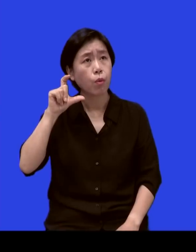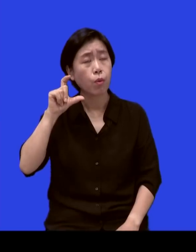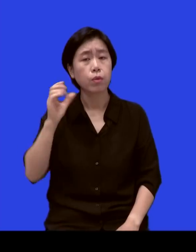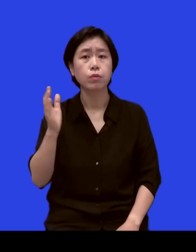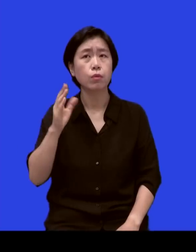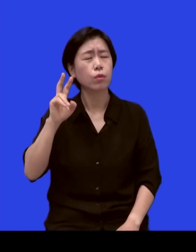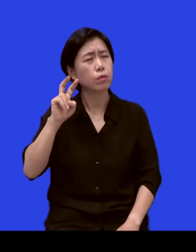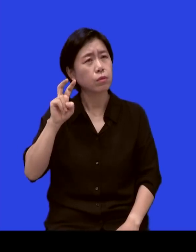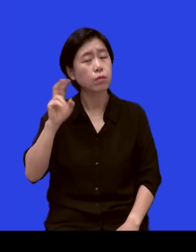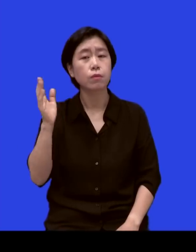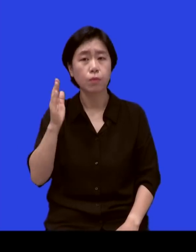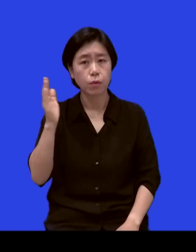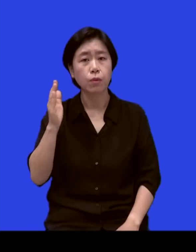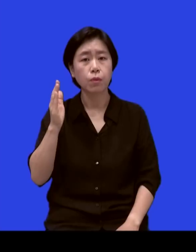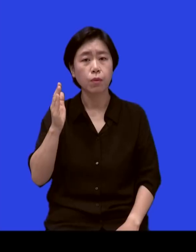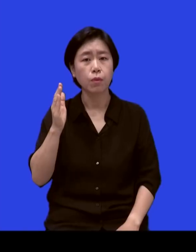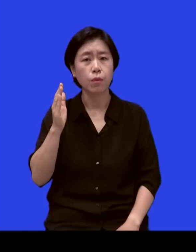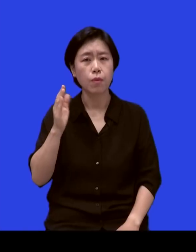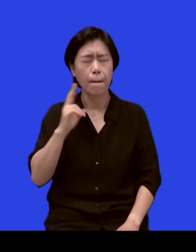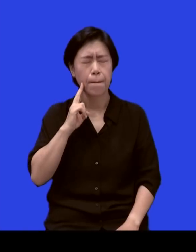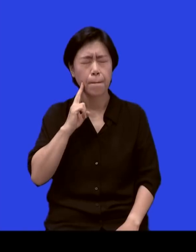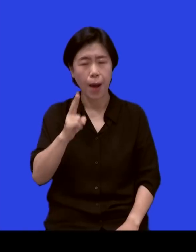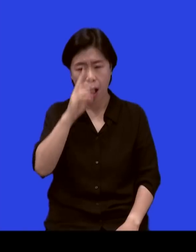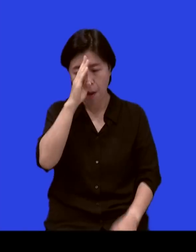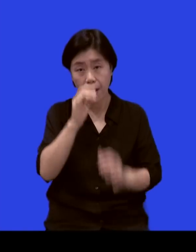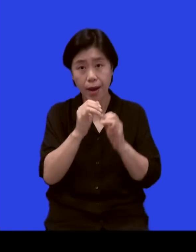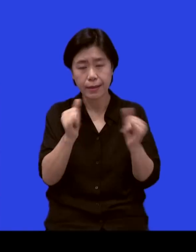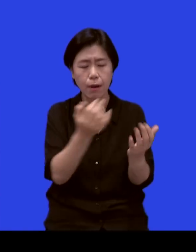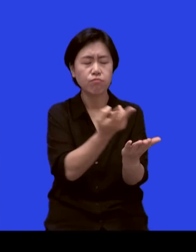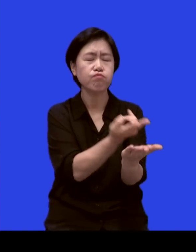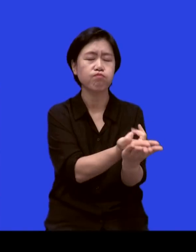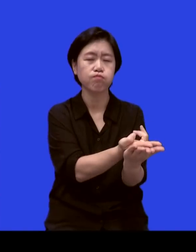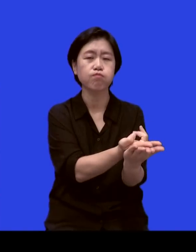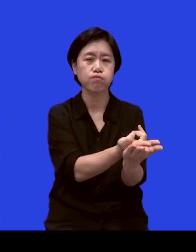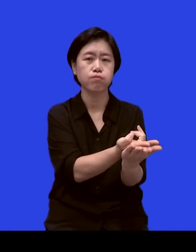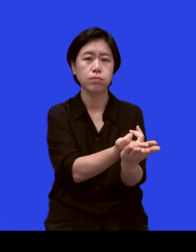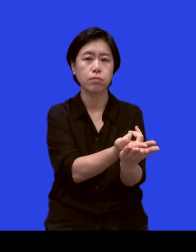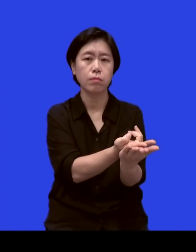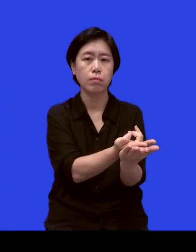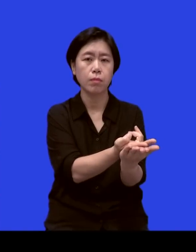그러니까 한 20일인가 전에 계셨던 것 같아요. 예. 그냥 아예 의식이 없는.